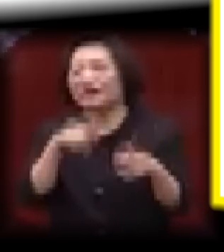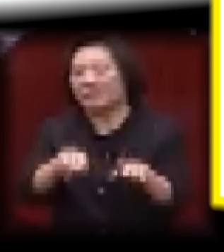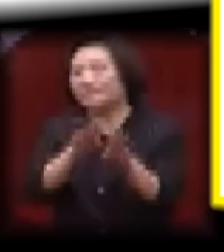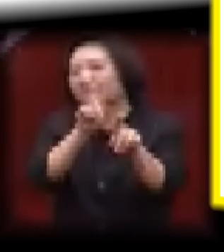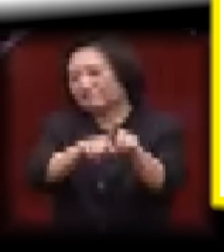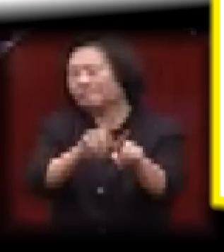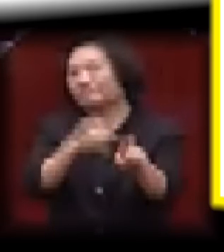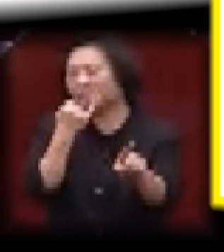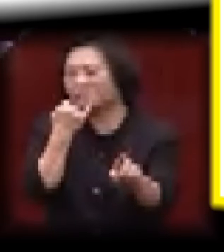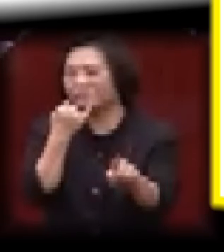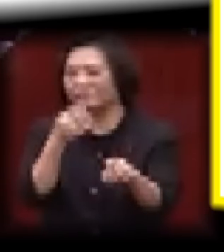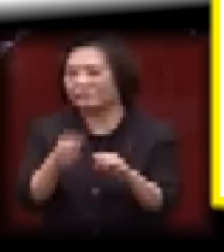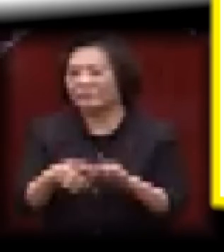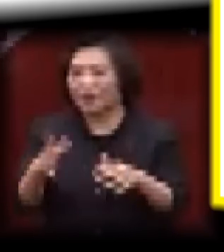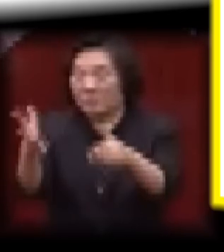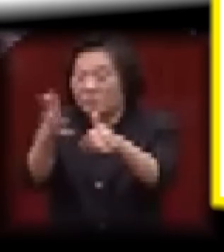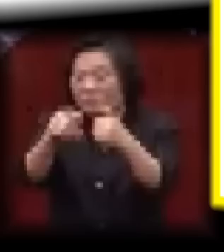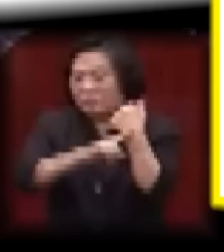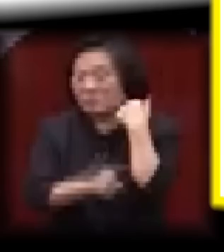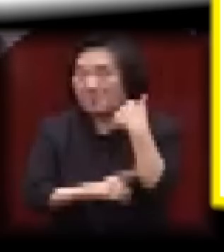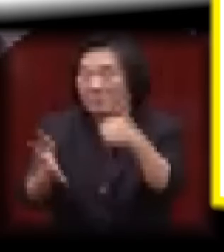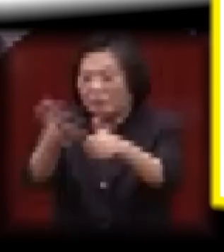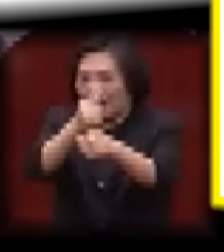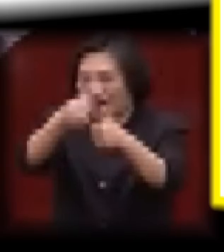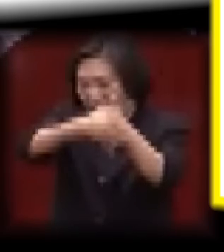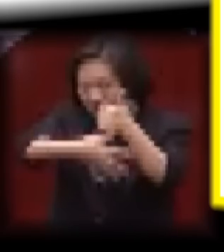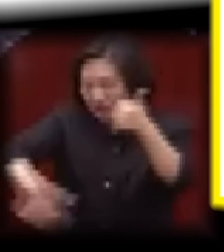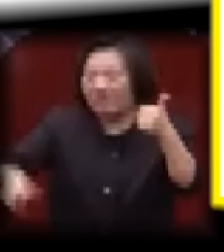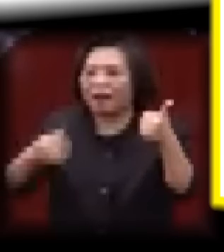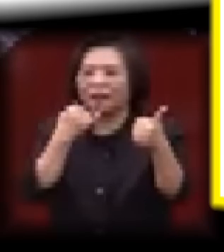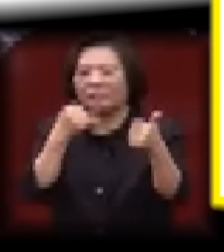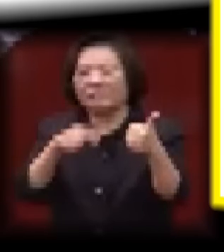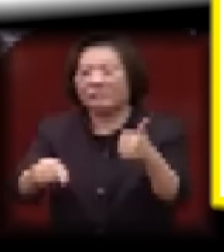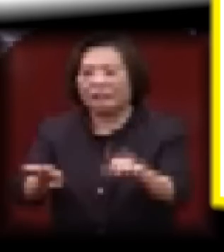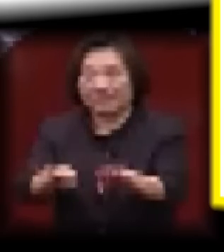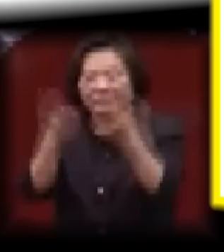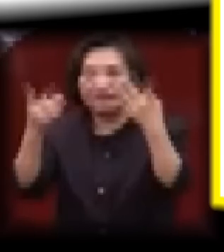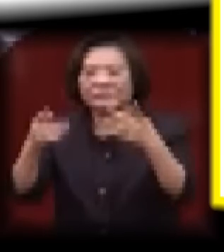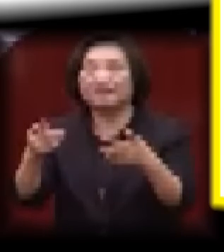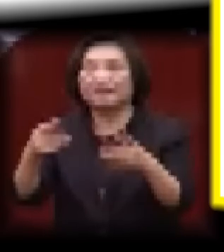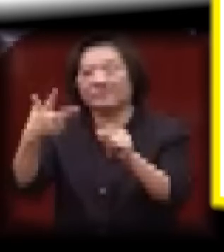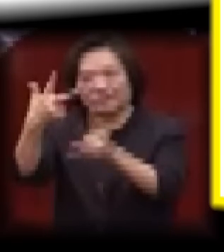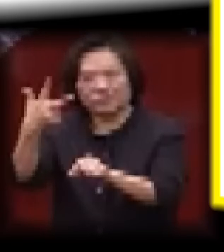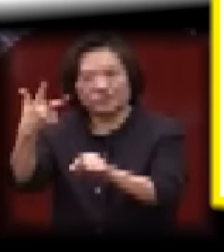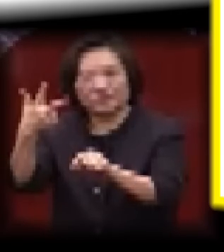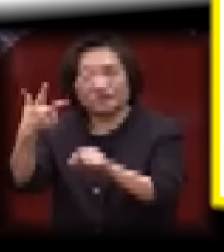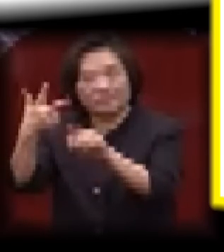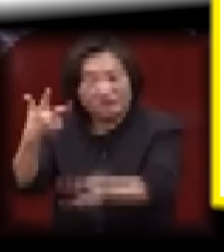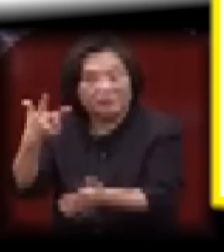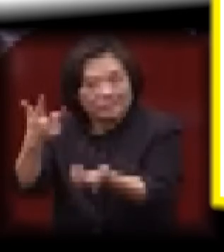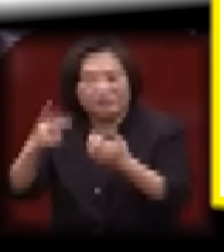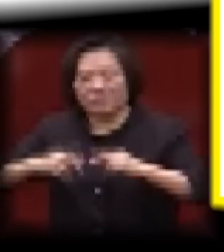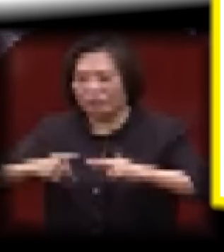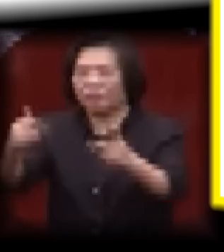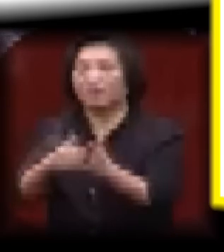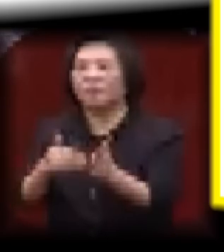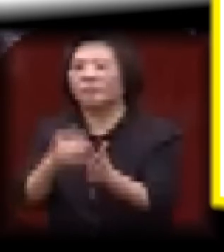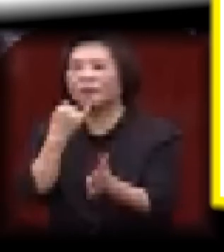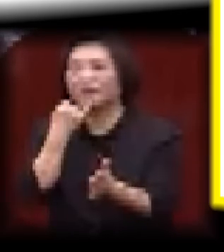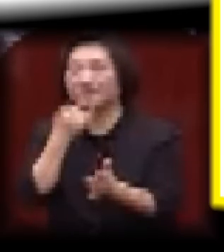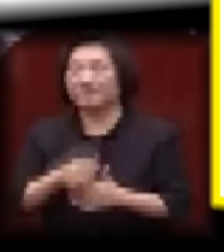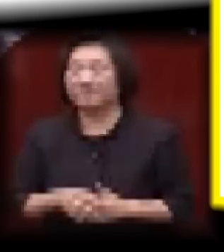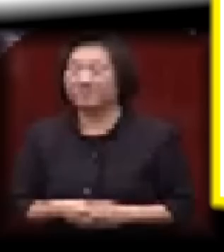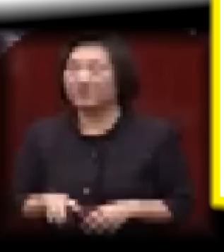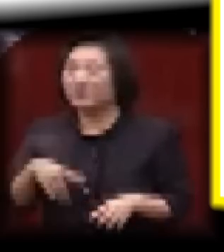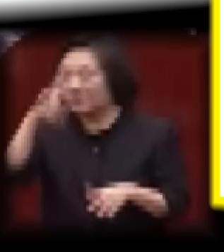些执法了或是这种行政命令我们在7月底之前就把它完成修法。那这样的话我想对整个都